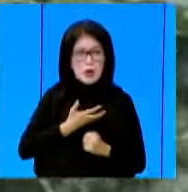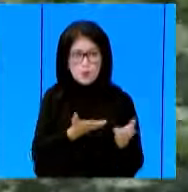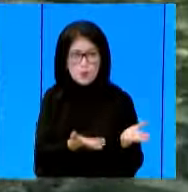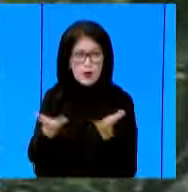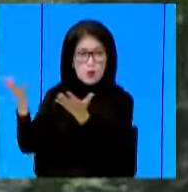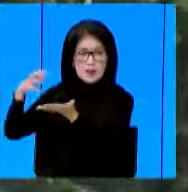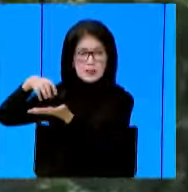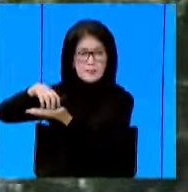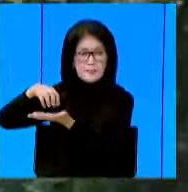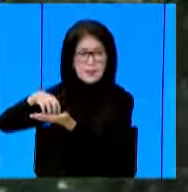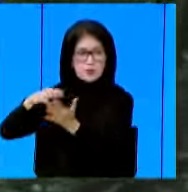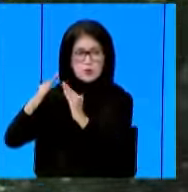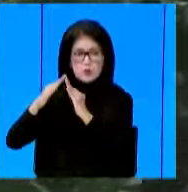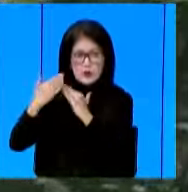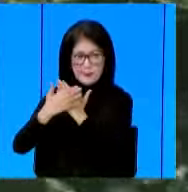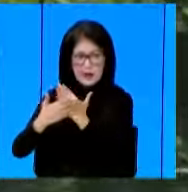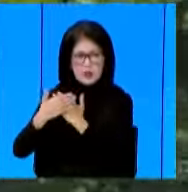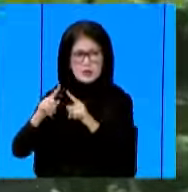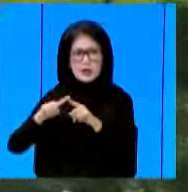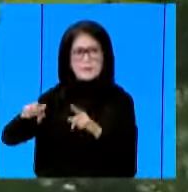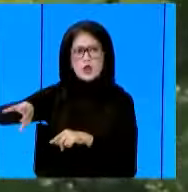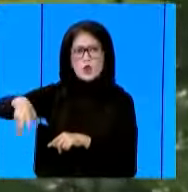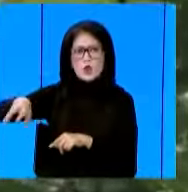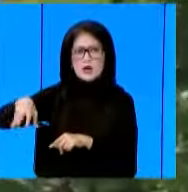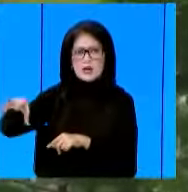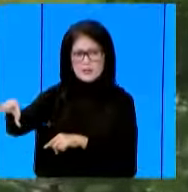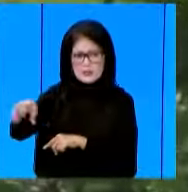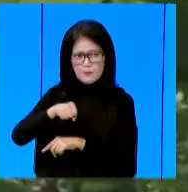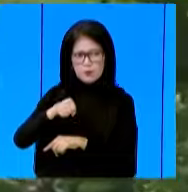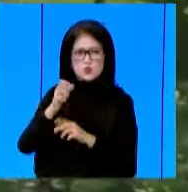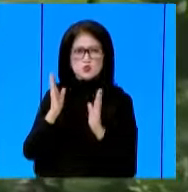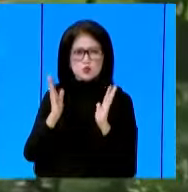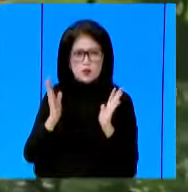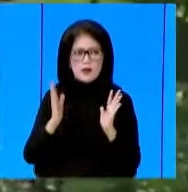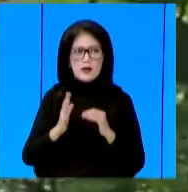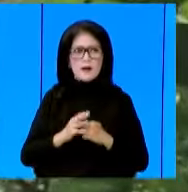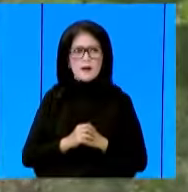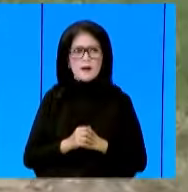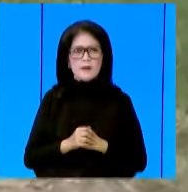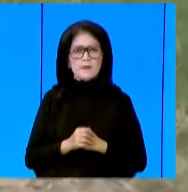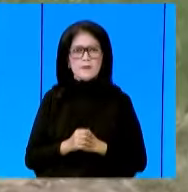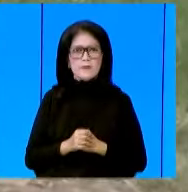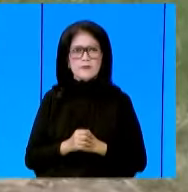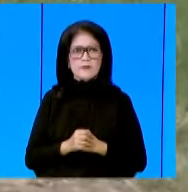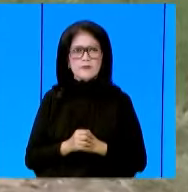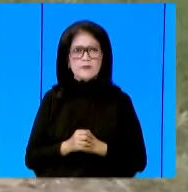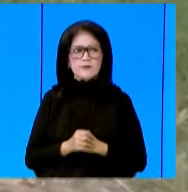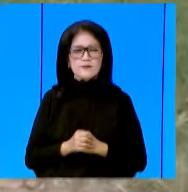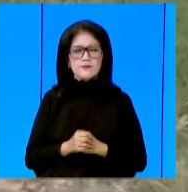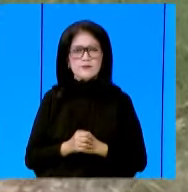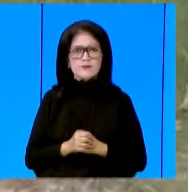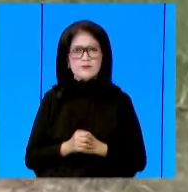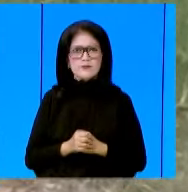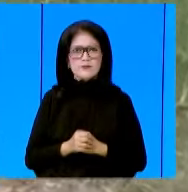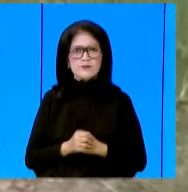penampungan, Guntur dan anaknya dijemput pihak keluarga bersama perangkat desa Ujung Semi Demak. Dari Jepara, Jawa Tengah,